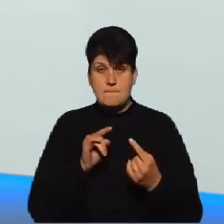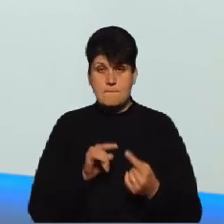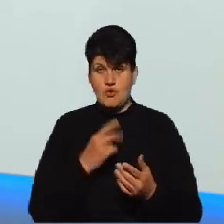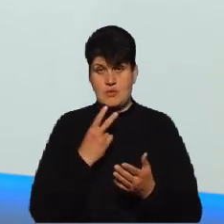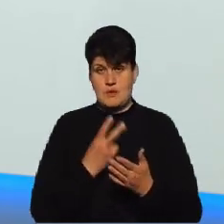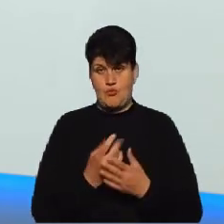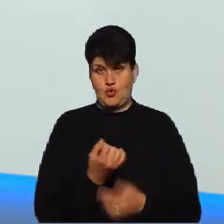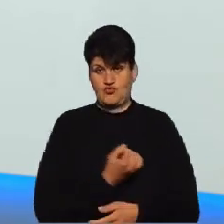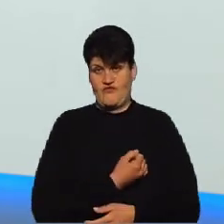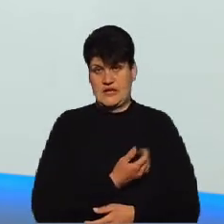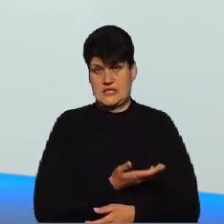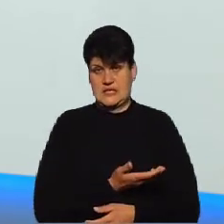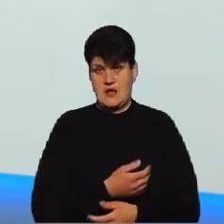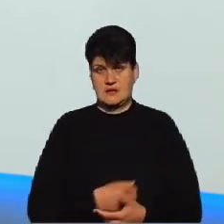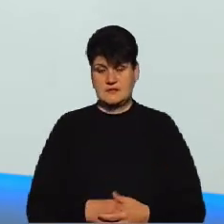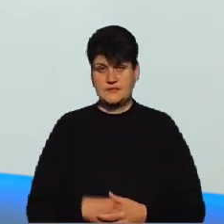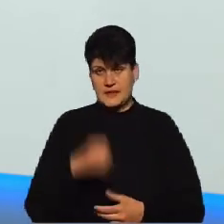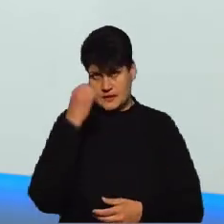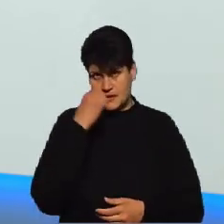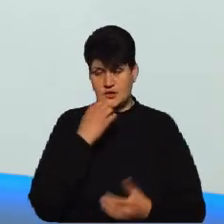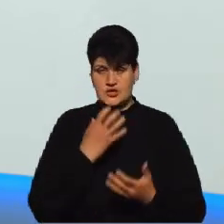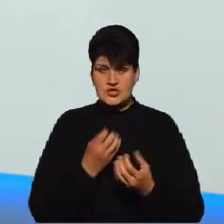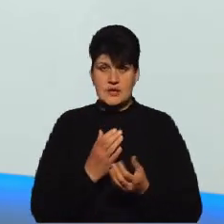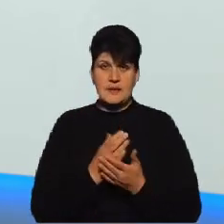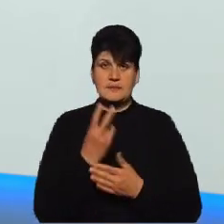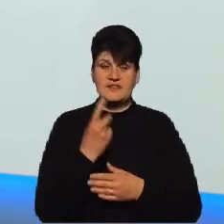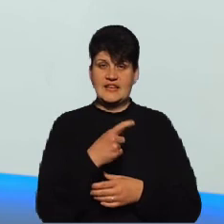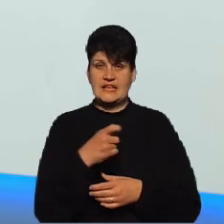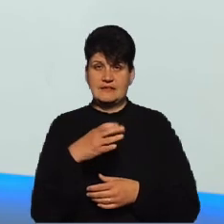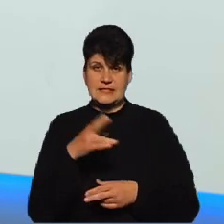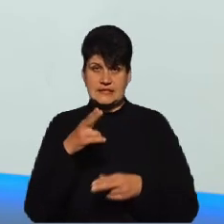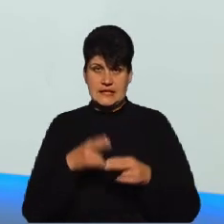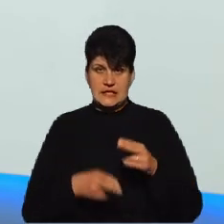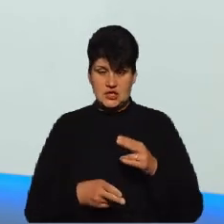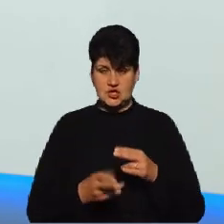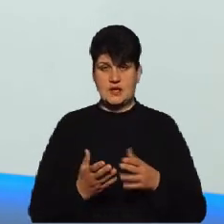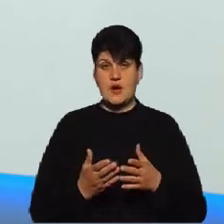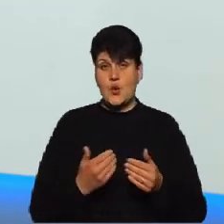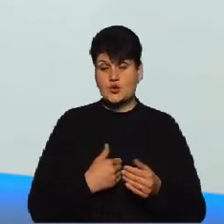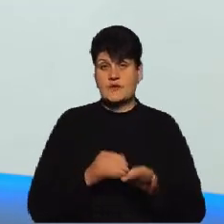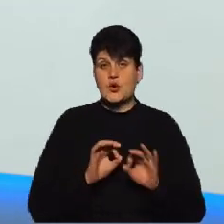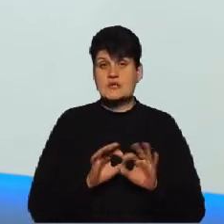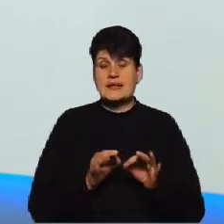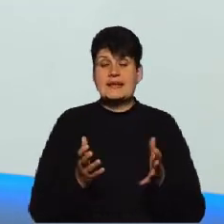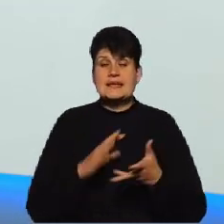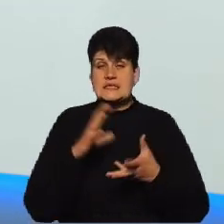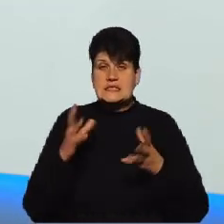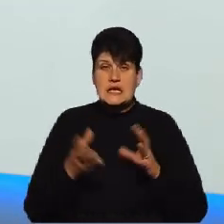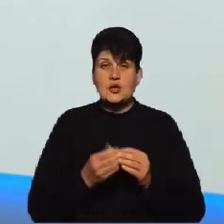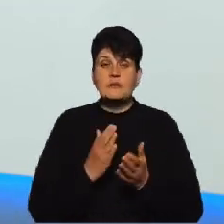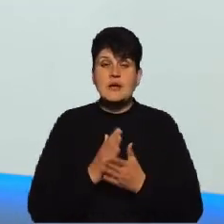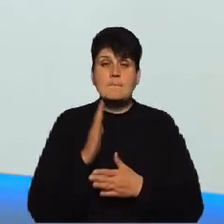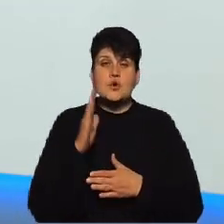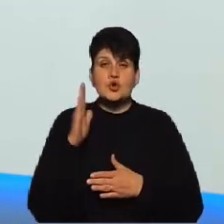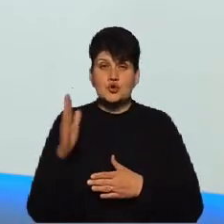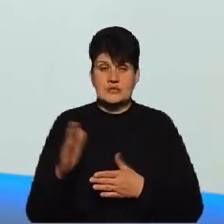вакцинації. Дякую, що маємо 2 хвилини до завершення ефіру. І хочу, щоб ви нам розказали, які загалом зараз прогнози щодо епідемічної